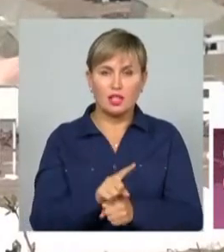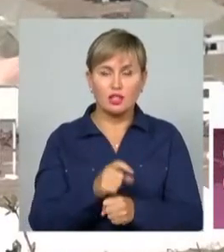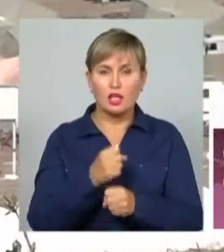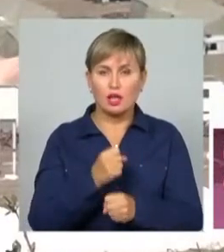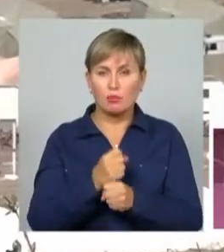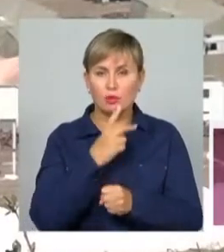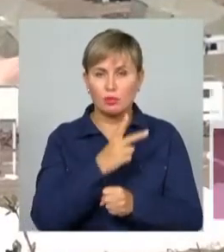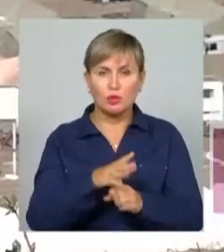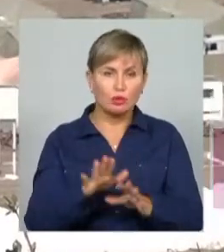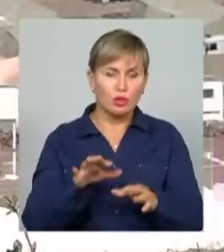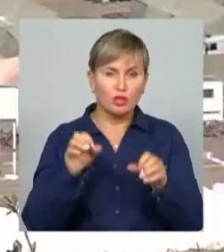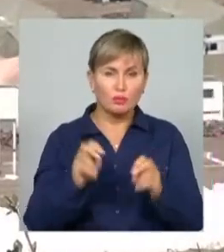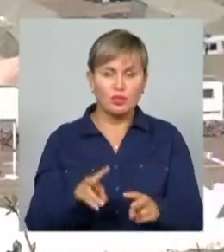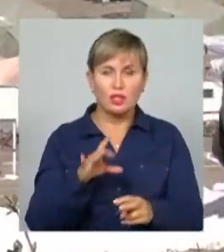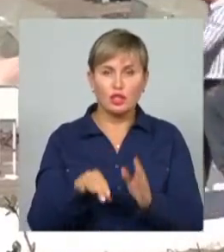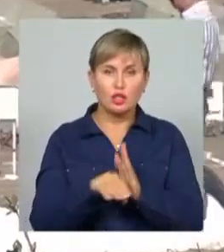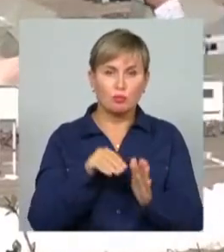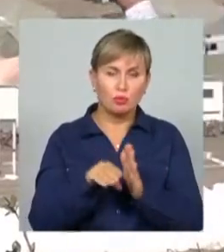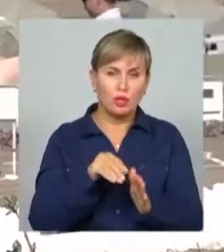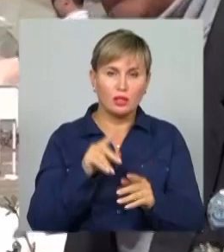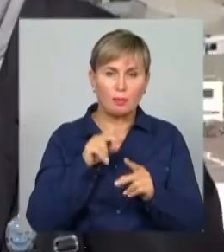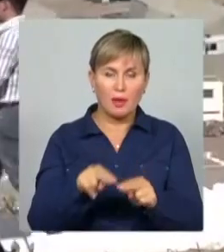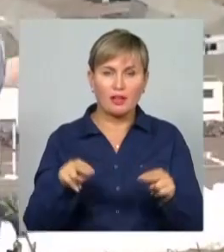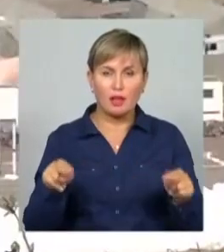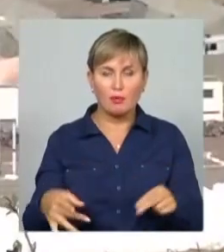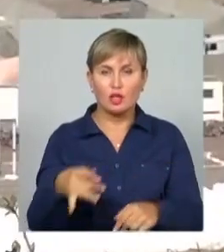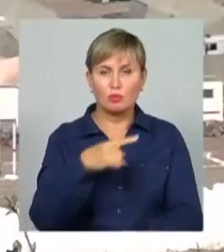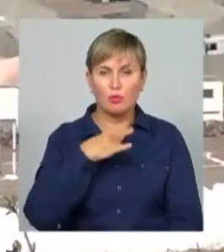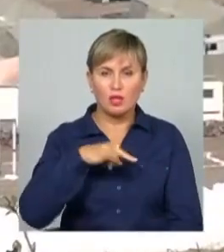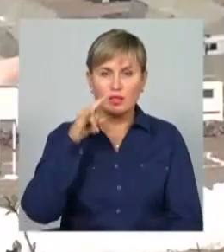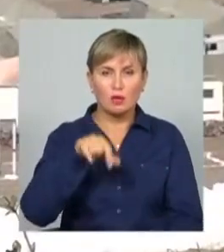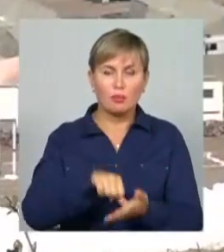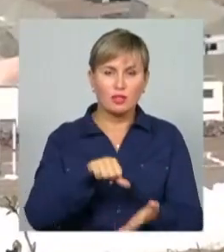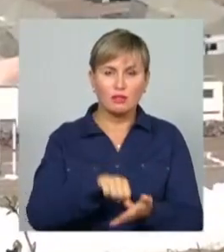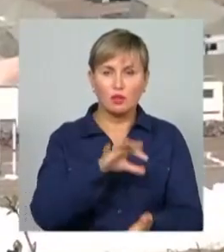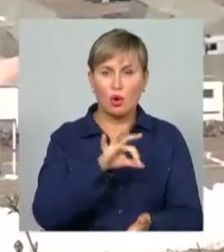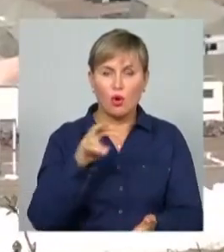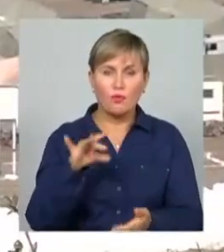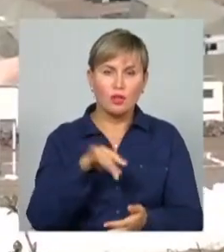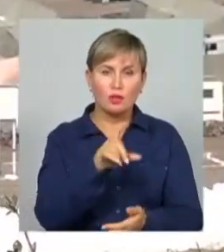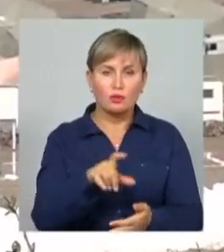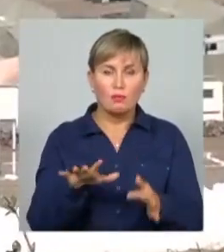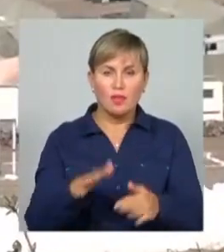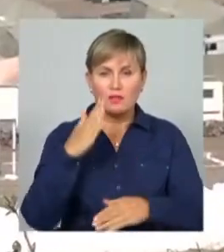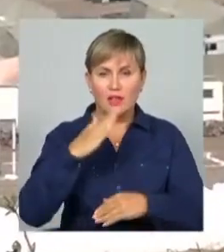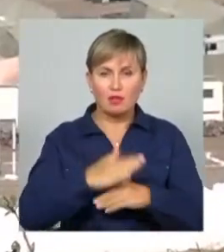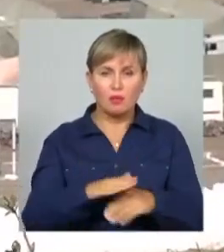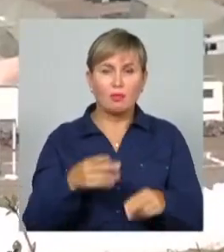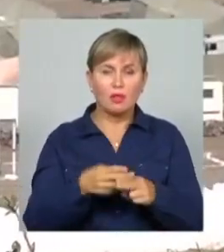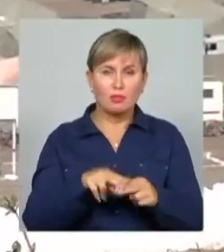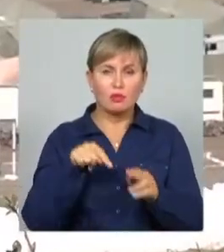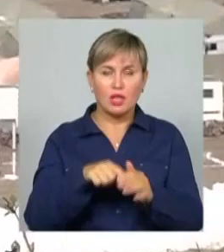Работу оценивали не только специалисты, но и депутаты Сената парламента Республики Казахстан, представители ООН и сотрудники местного акимата, так как